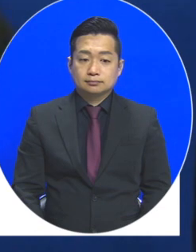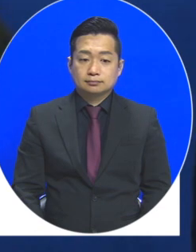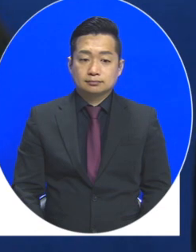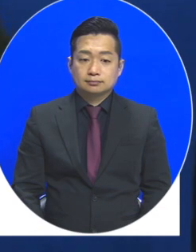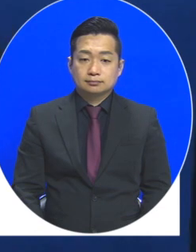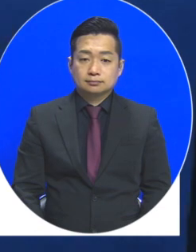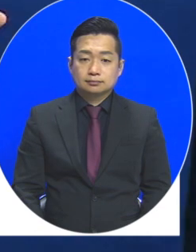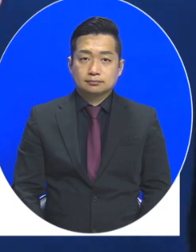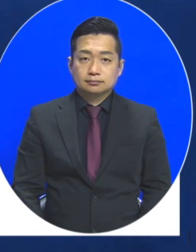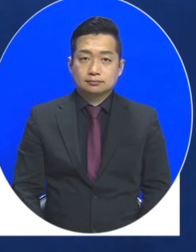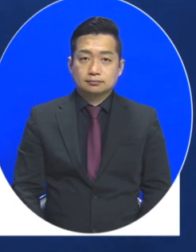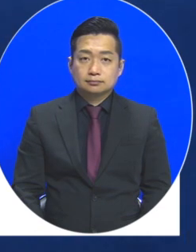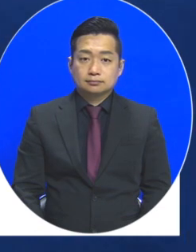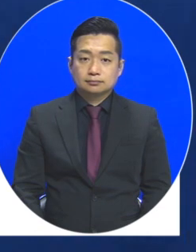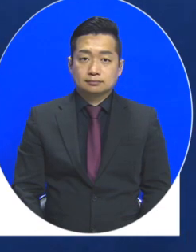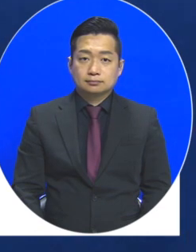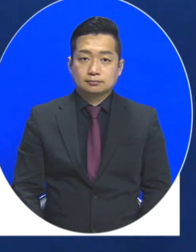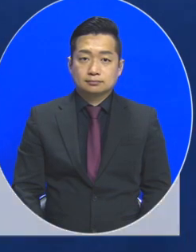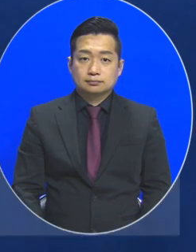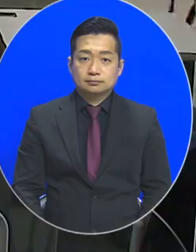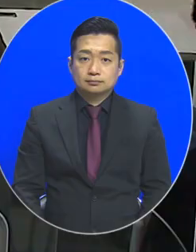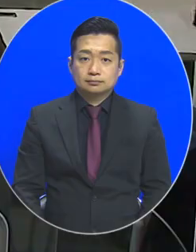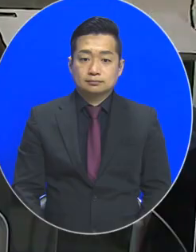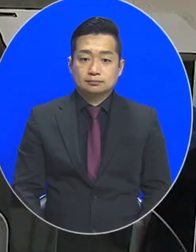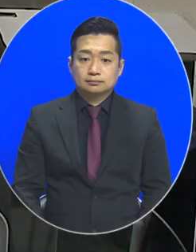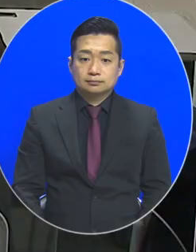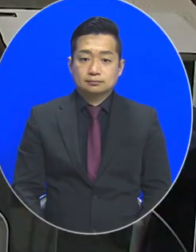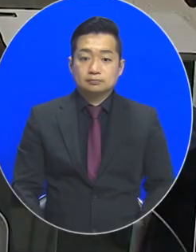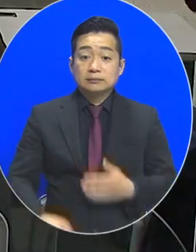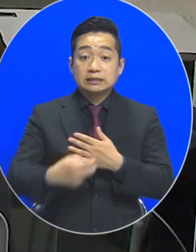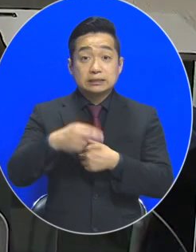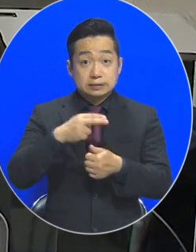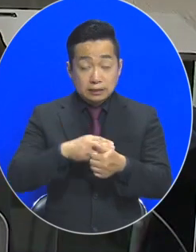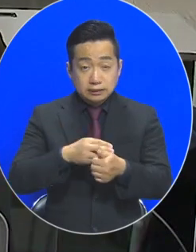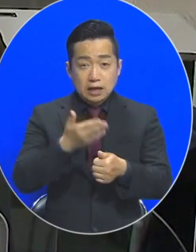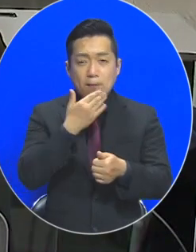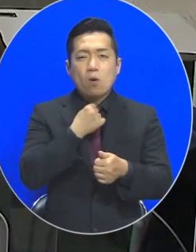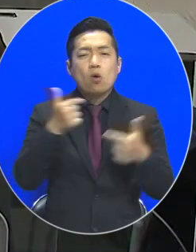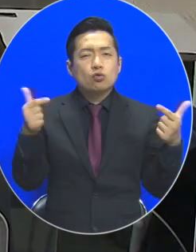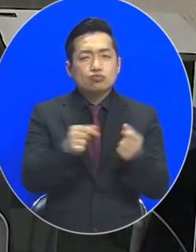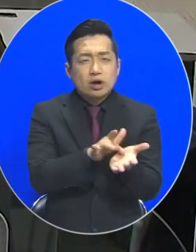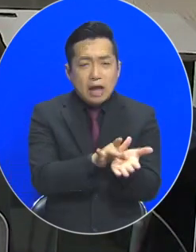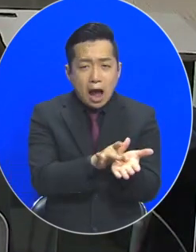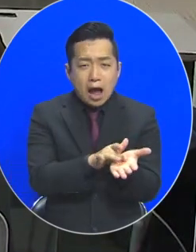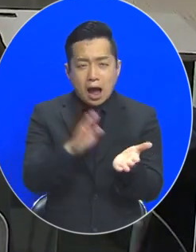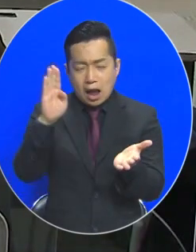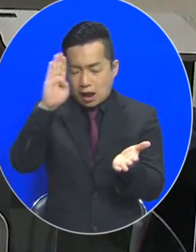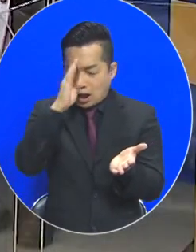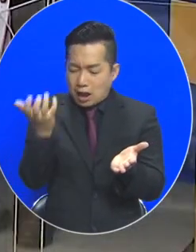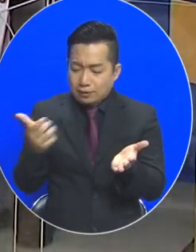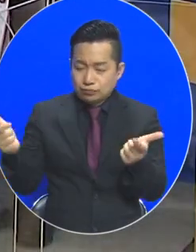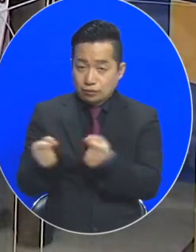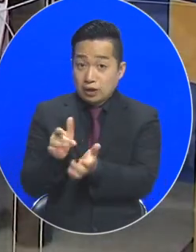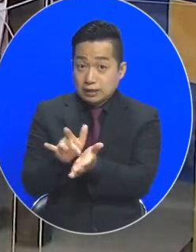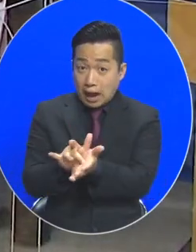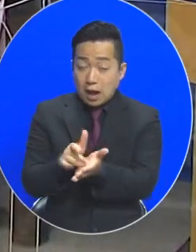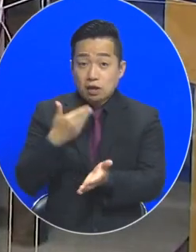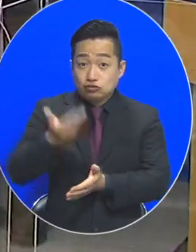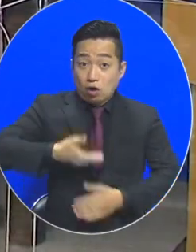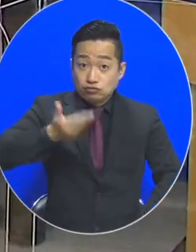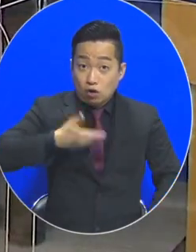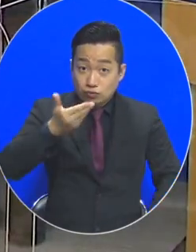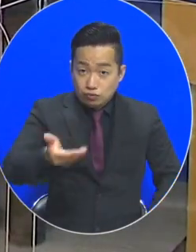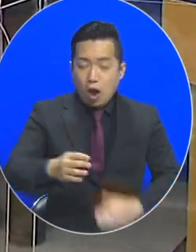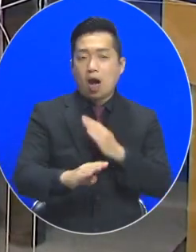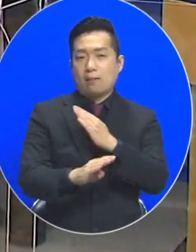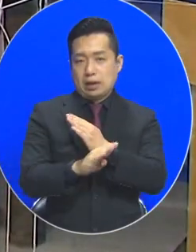마약류의 불법 유통 감시를 강화하겠습니다. 의사가 식욕 억제제나 진통제 등 과다 처방을 계속하면 처방